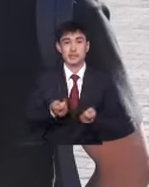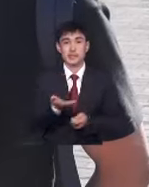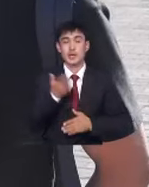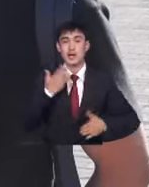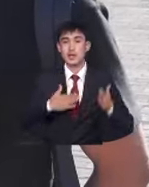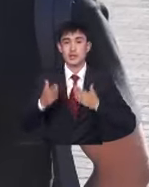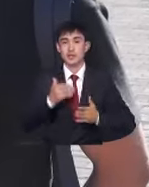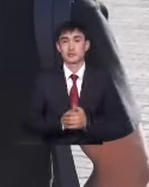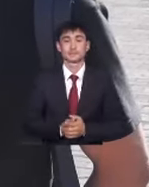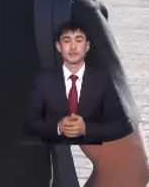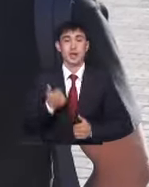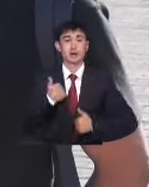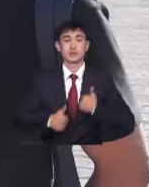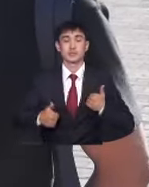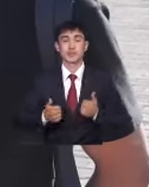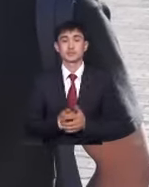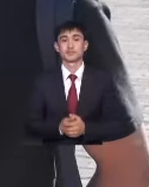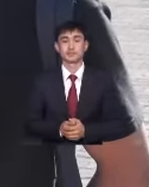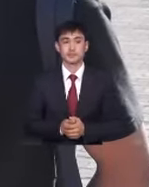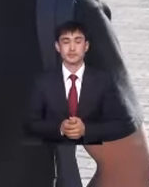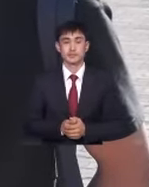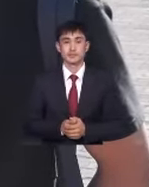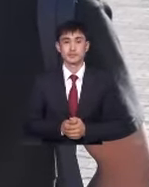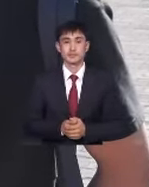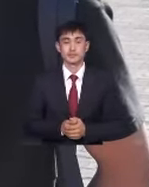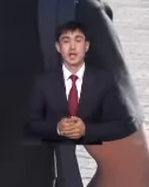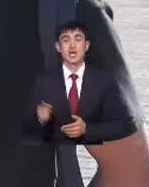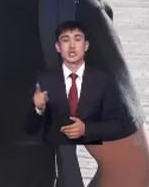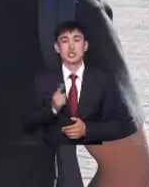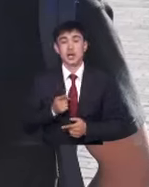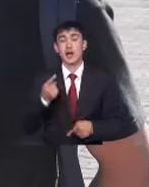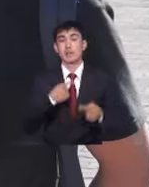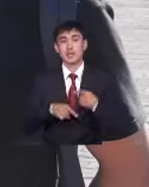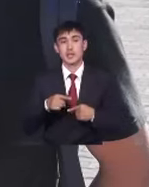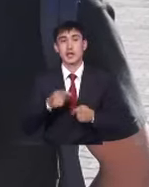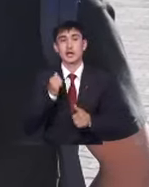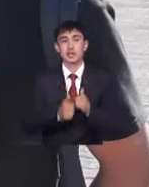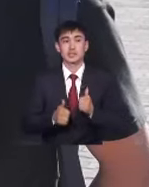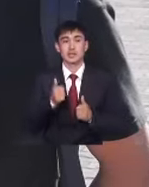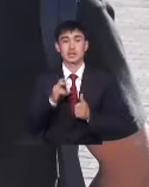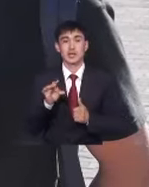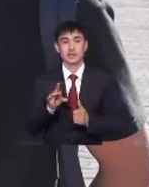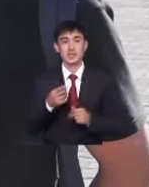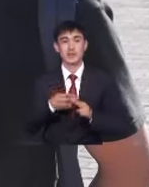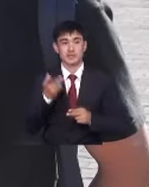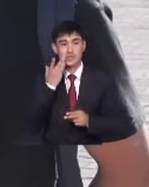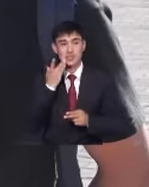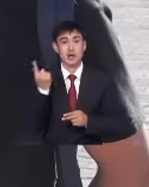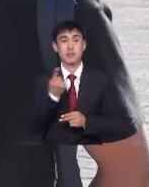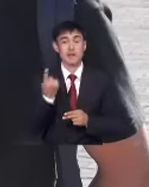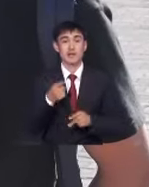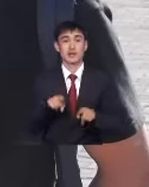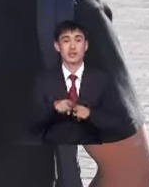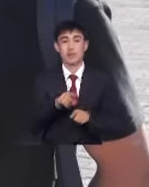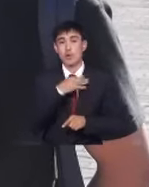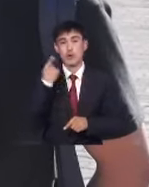очень очень гордимся Мы очень рады ждали их обратно каждый раз это всегда как в первый раз